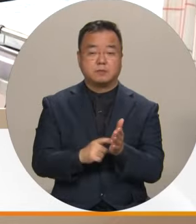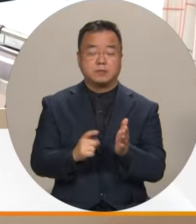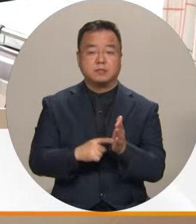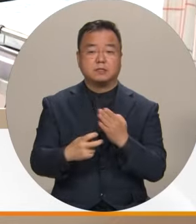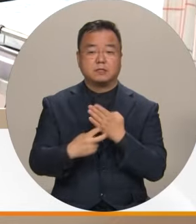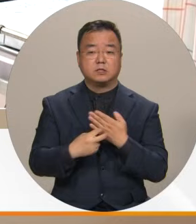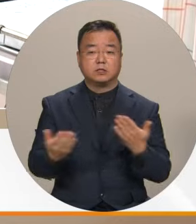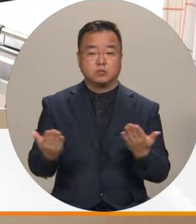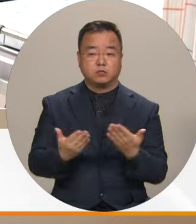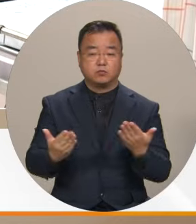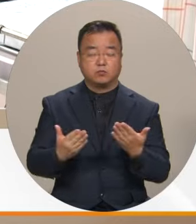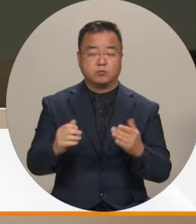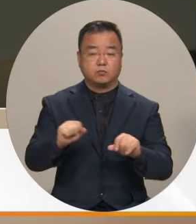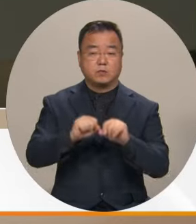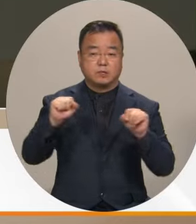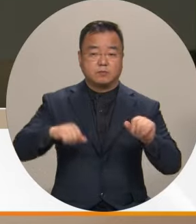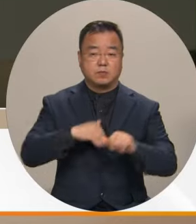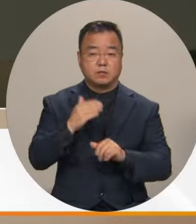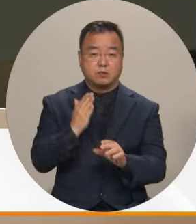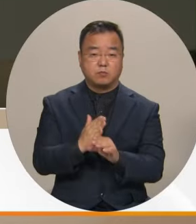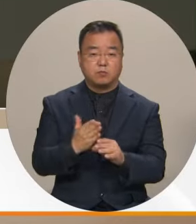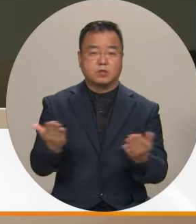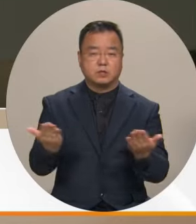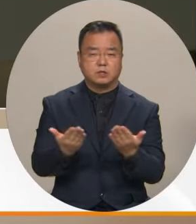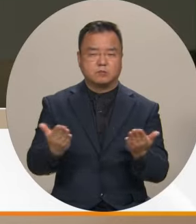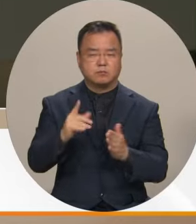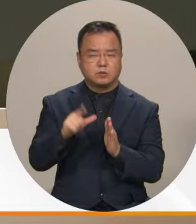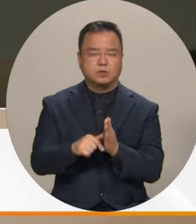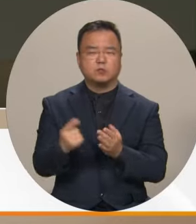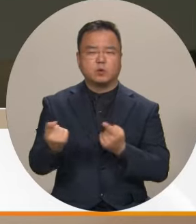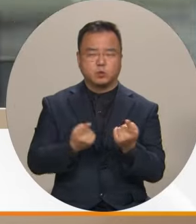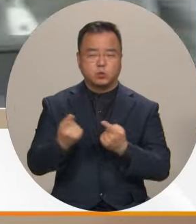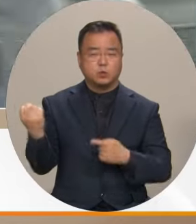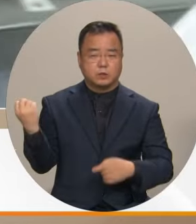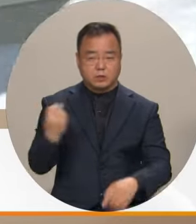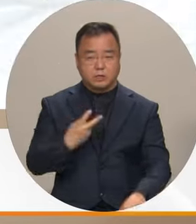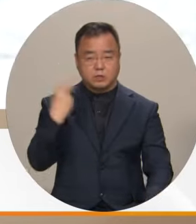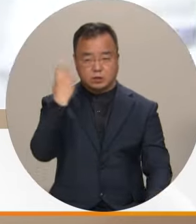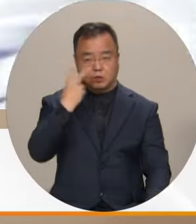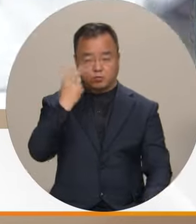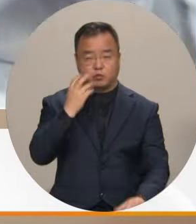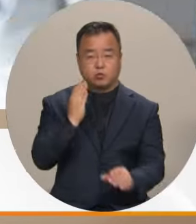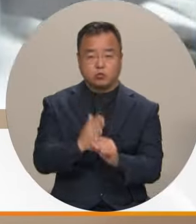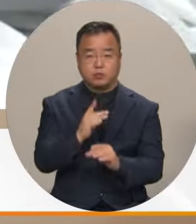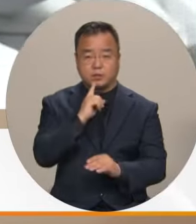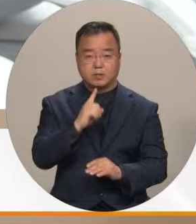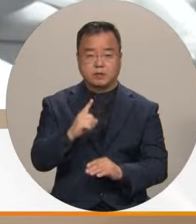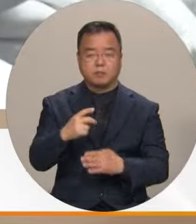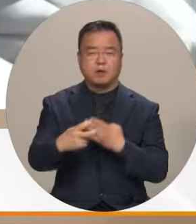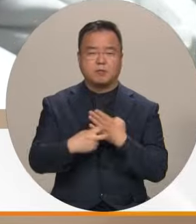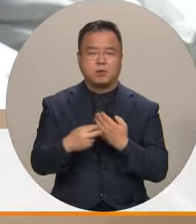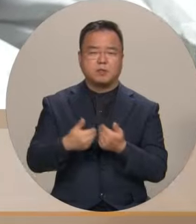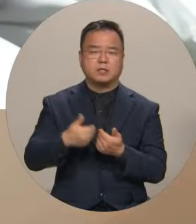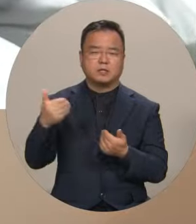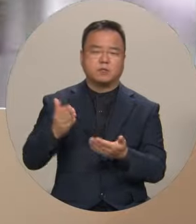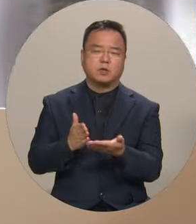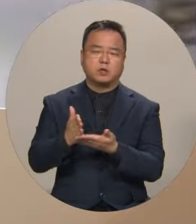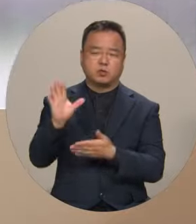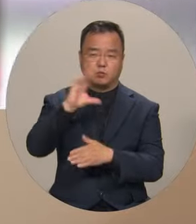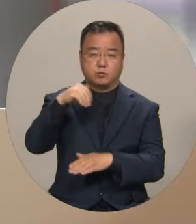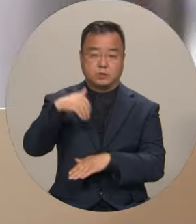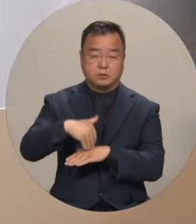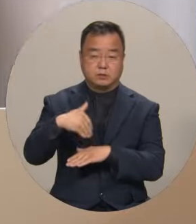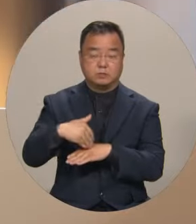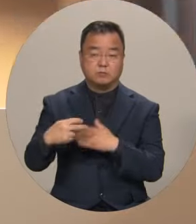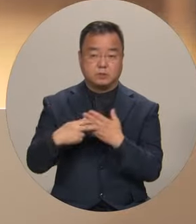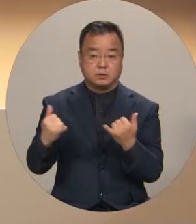상황에서 근무 시간을 다시 조정하는 방안까지 상회한다고 밝혔습니다이 병원 현장을 떠난 전공의들 역시 돌아오지